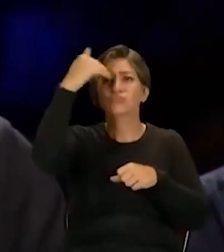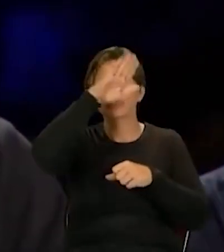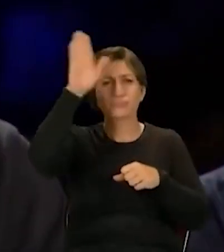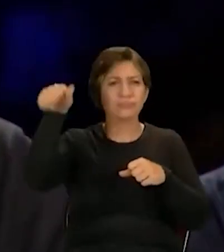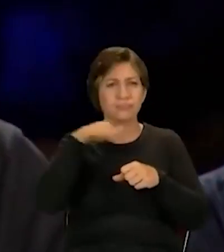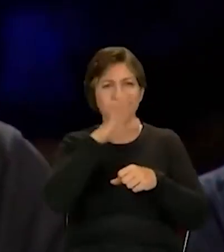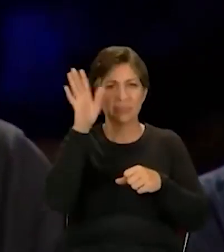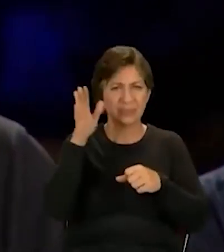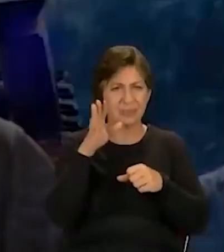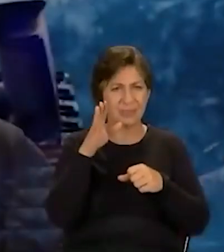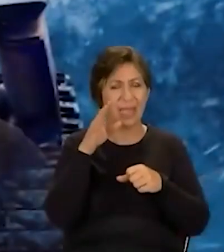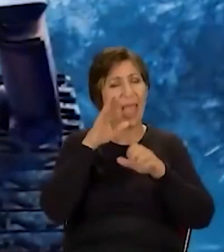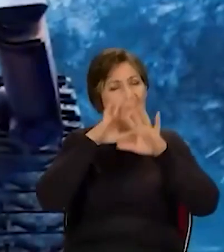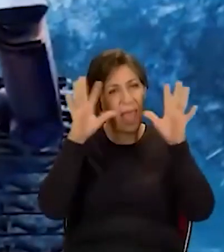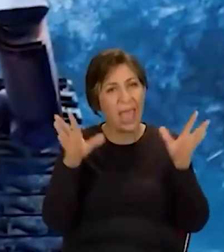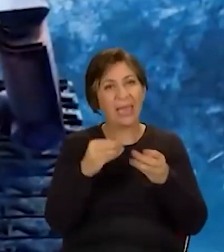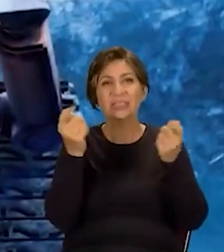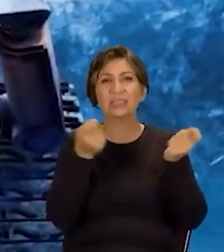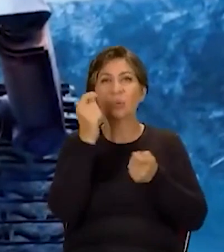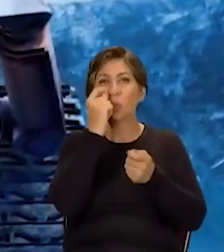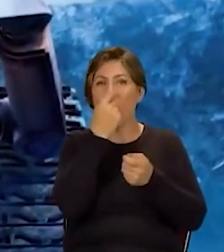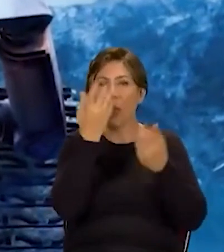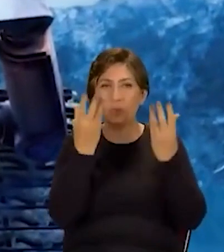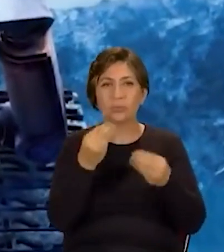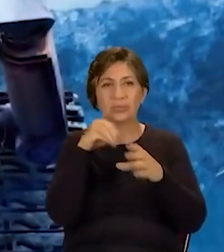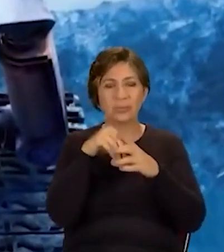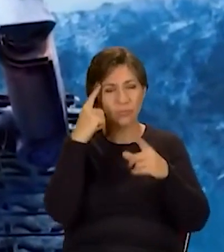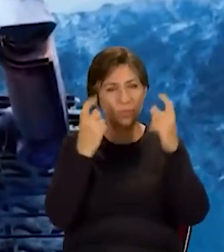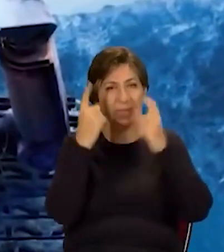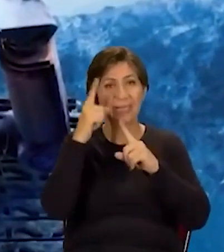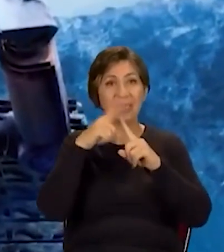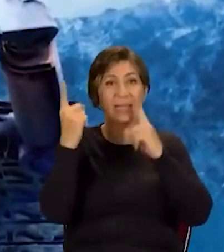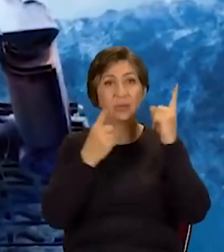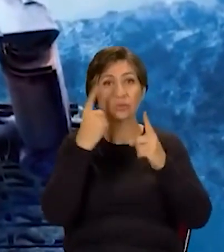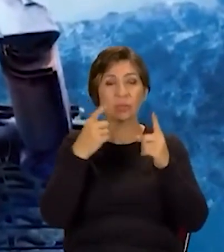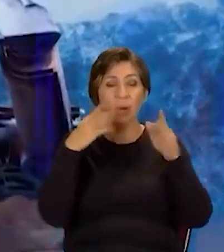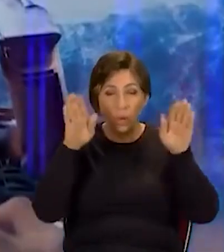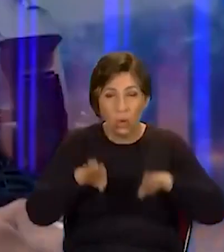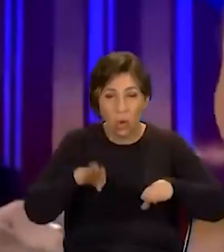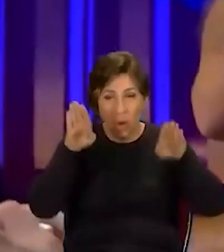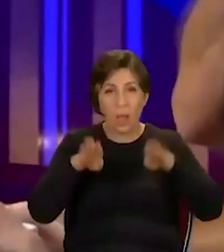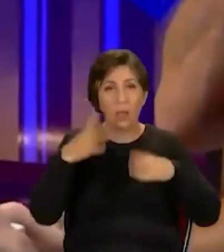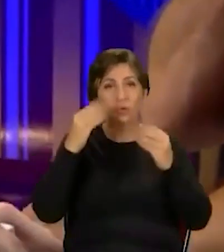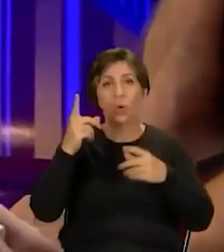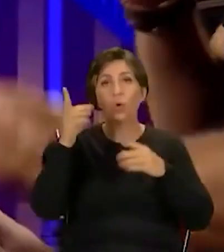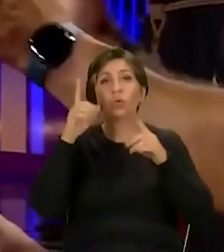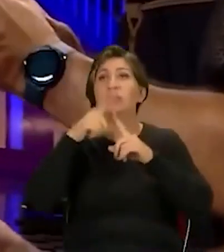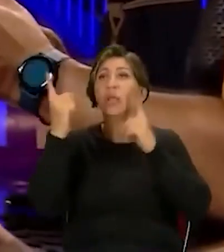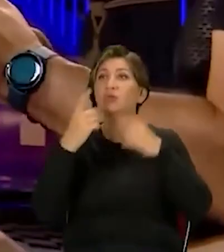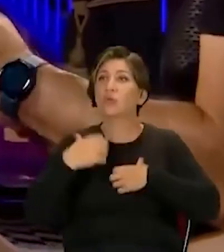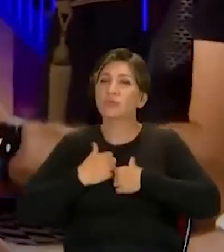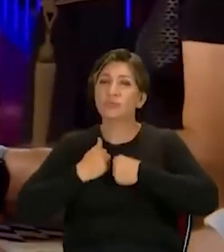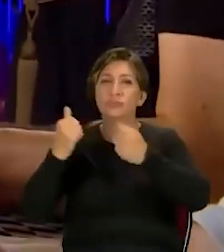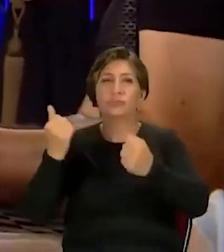uzay halkı vardı ya. Her türlü işleri kolaylaşsın diye ürettikleri teknolojiye köle olmuşlar ve onu nereye götürürse oraya gider. Çok